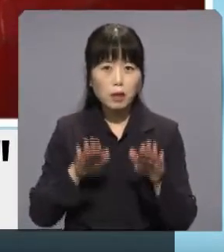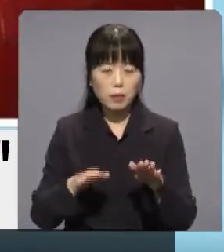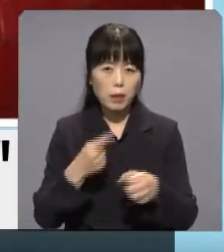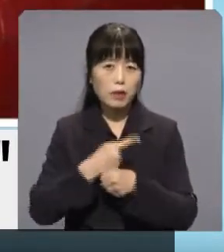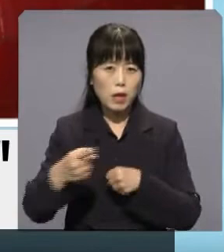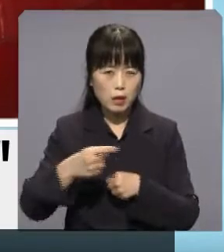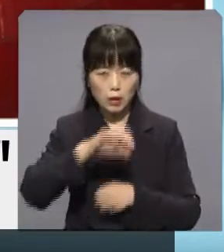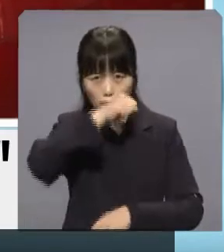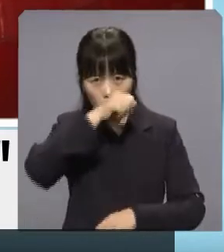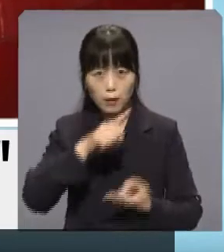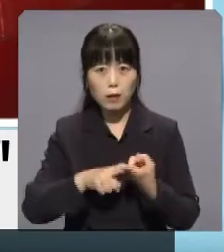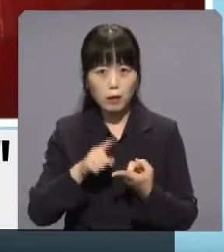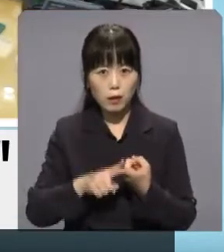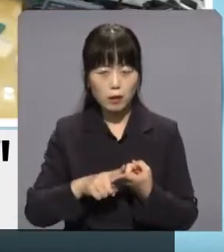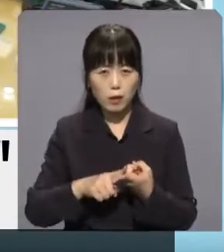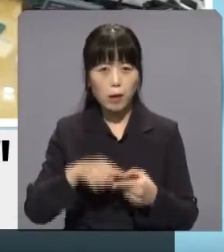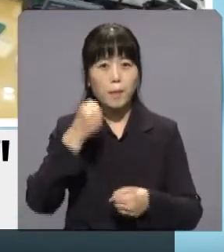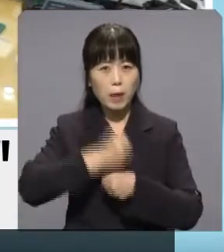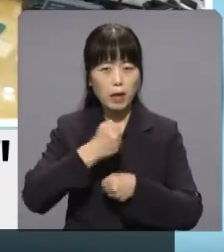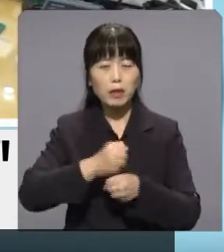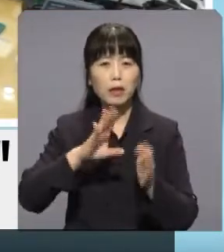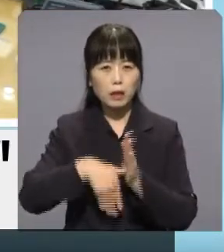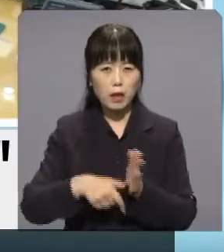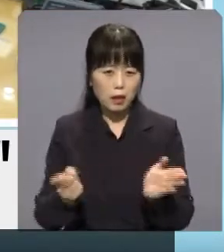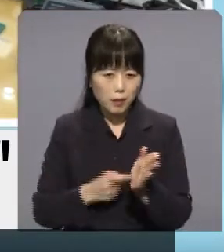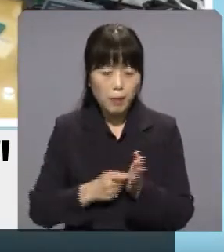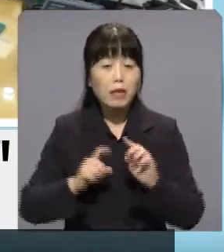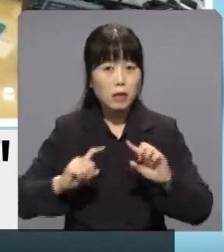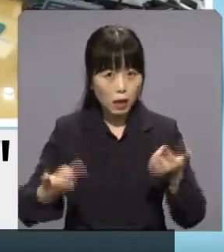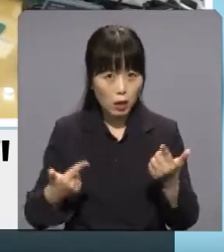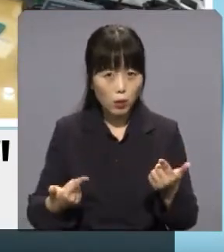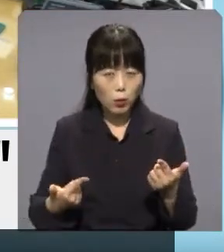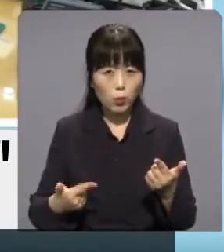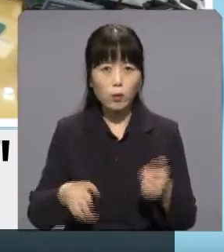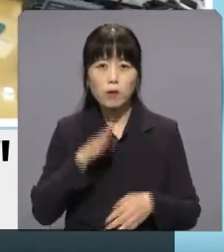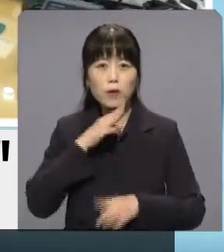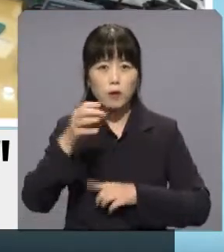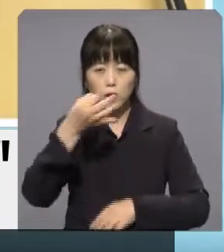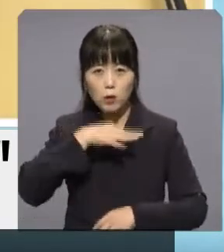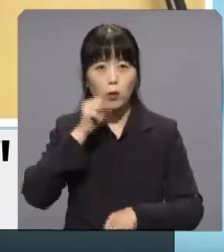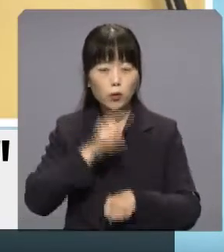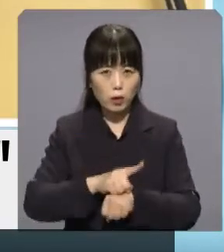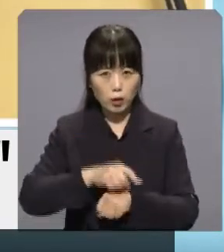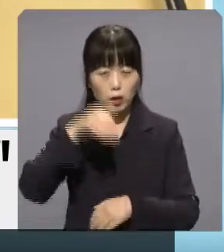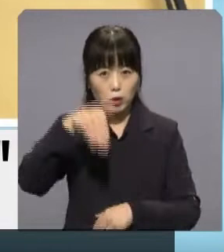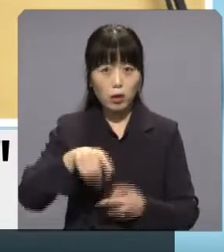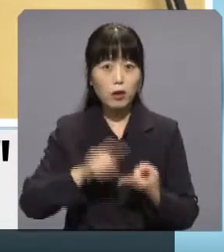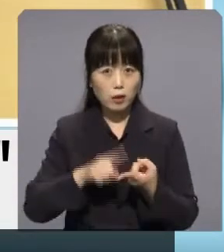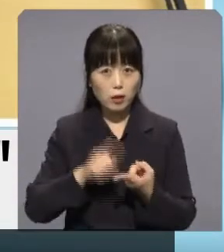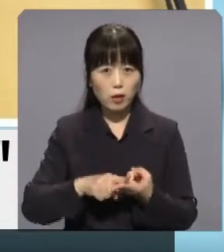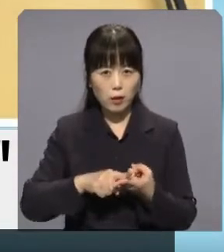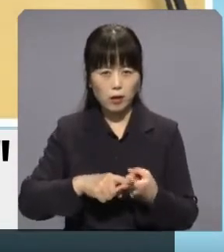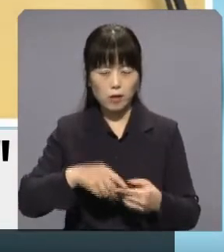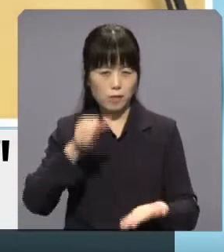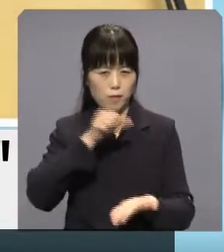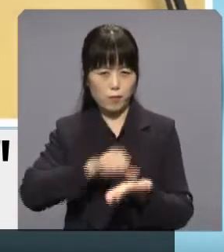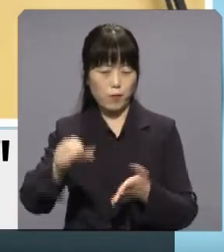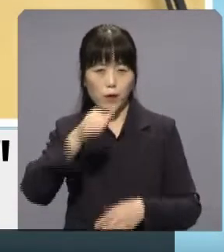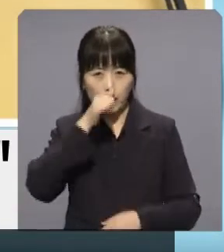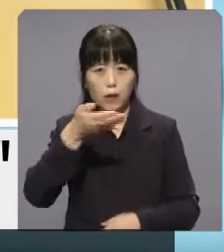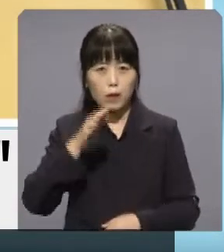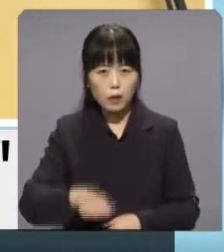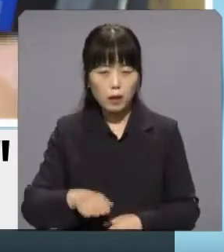내년 예산을 편성을 할 때 시급하지 않고 좀 효율성이 떨어지는 부분을 대폭 삭감했다고 볼 수가 있는데 거기에